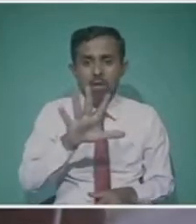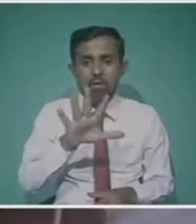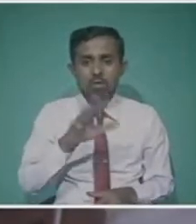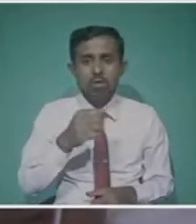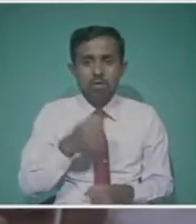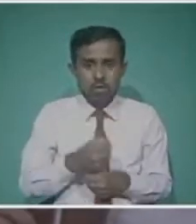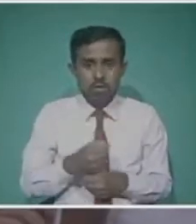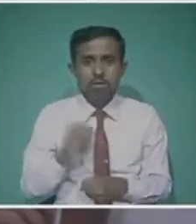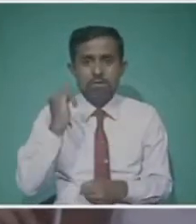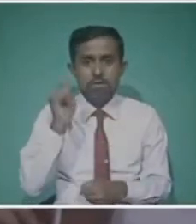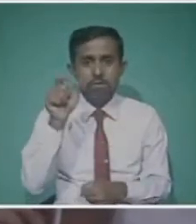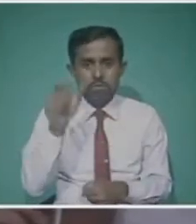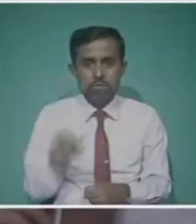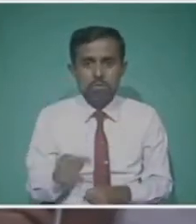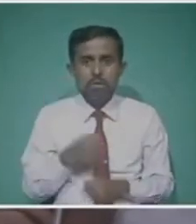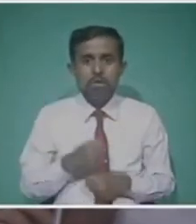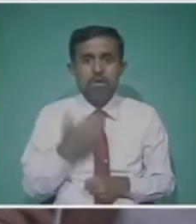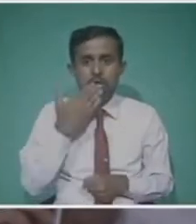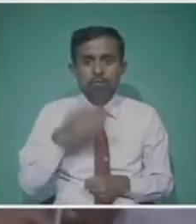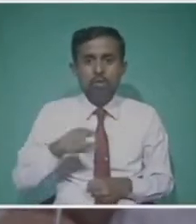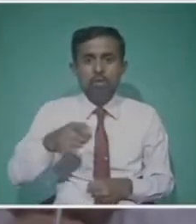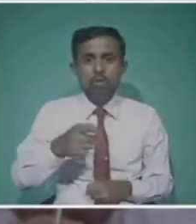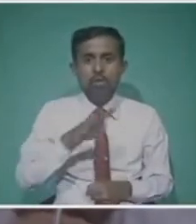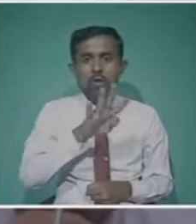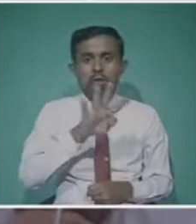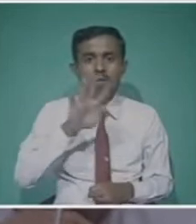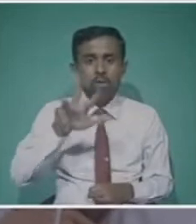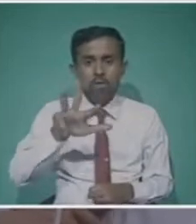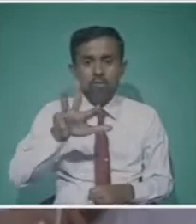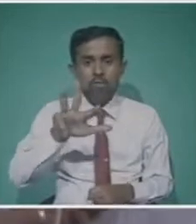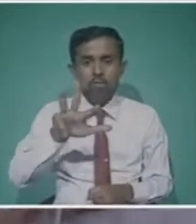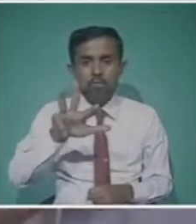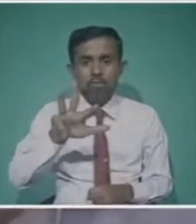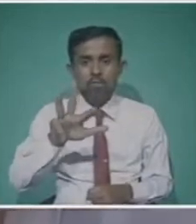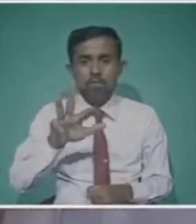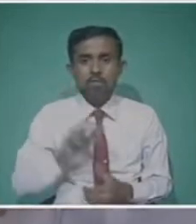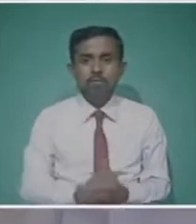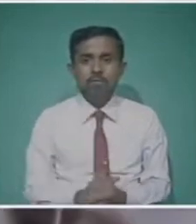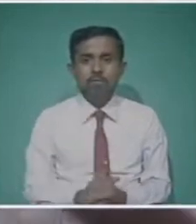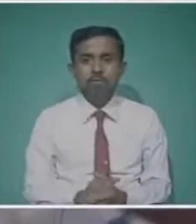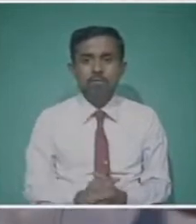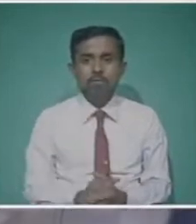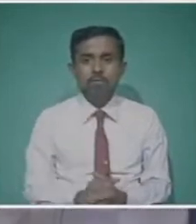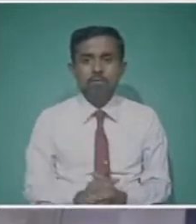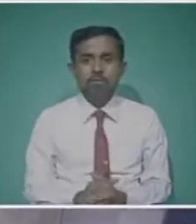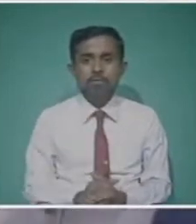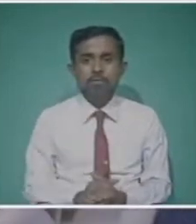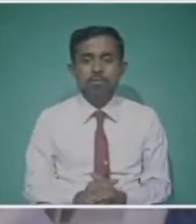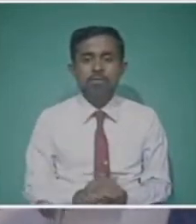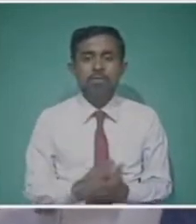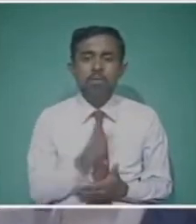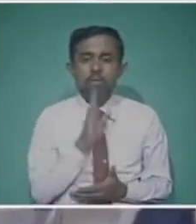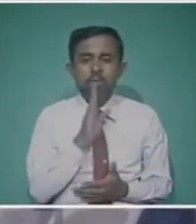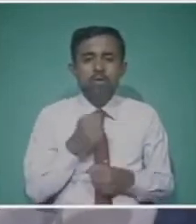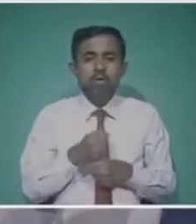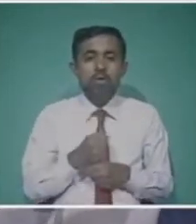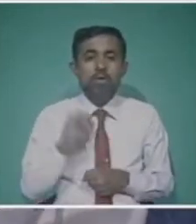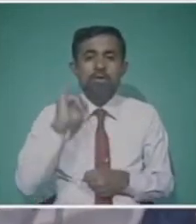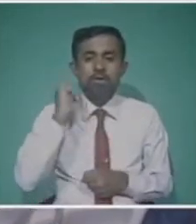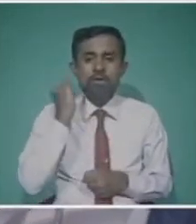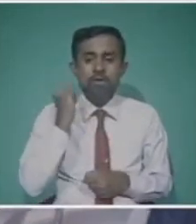සේවකයෙකුට. රජයේ නිවාඩු දින 149ක් තියෙනවා ආසන්න වශයෙන්. ඒ අනුව සාමාන්‍යයෙන් රාජ්‍ය